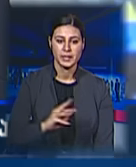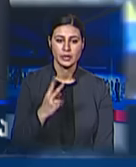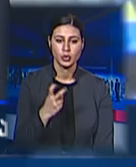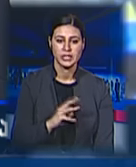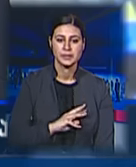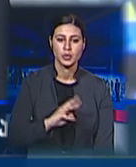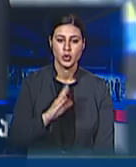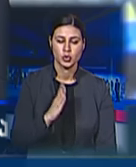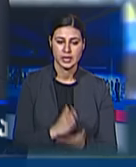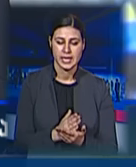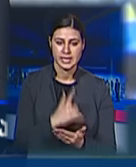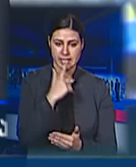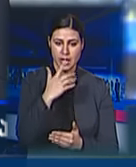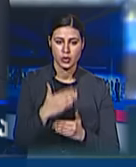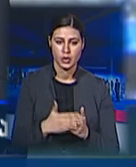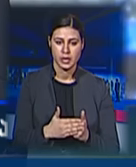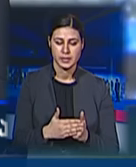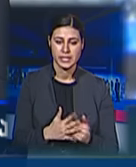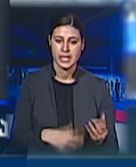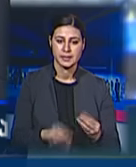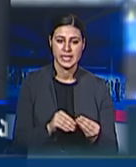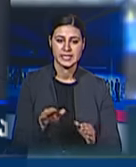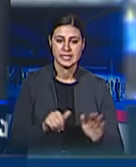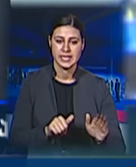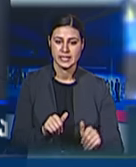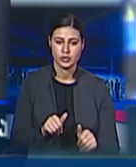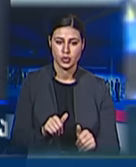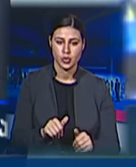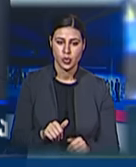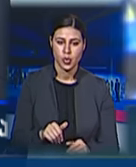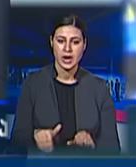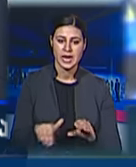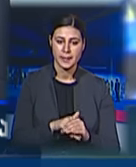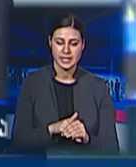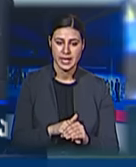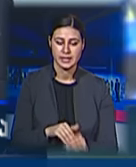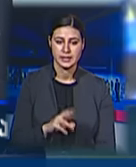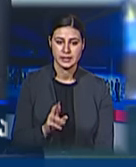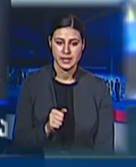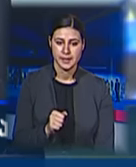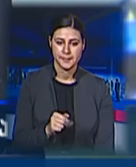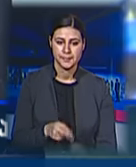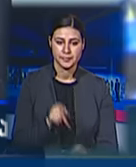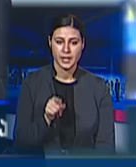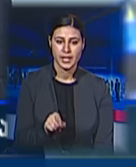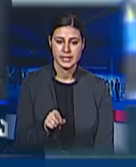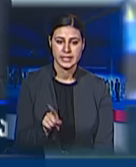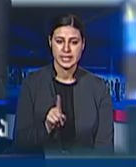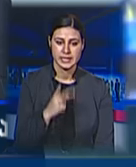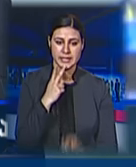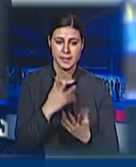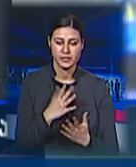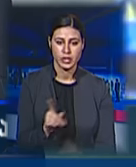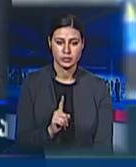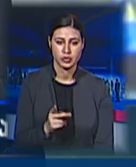მილიონია დაახლოებით მთლიანი სასესხო კაპიტალი და იცით ეს რაზე